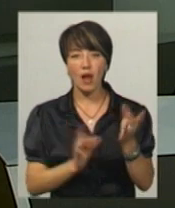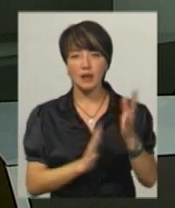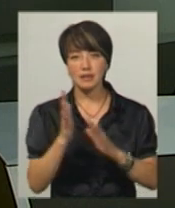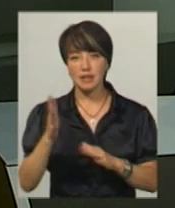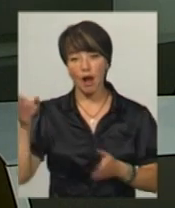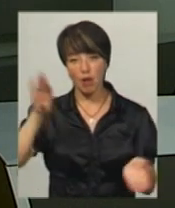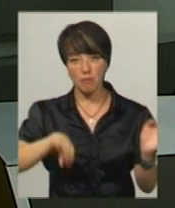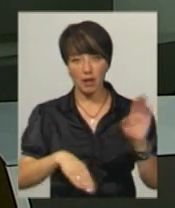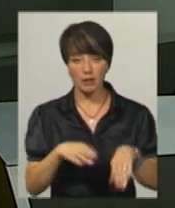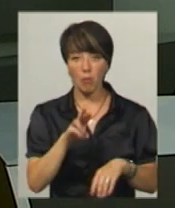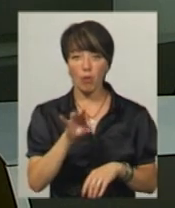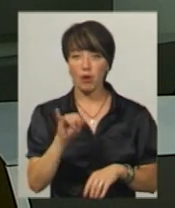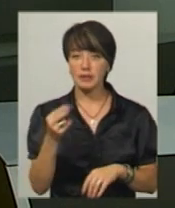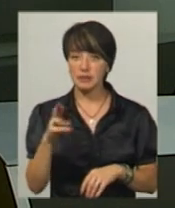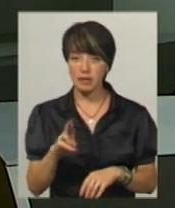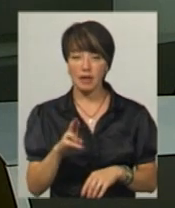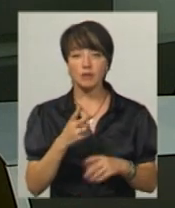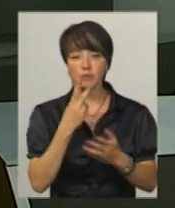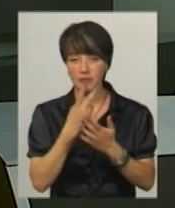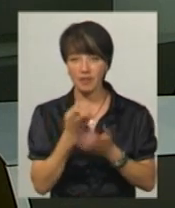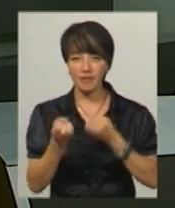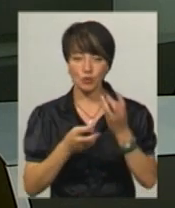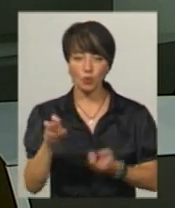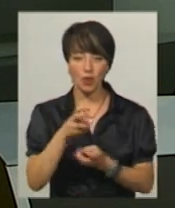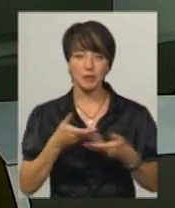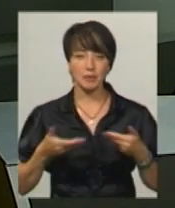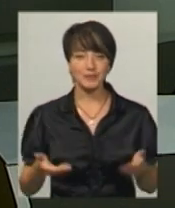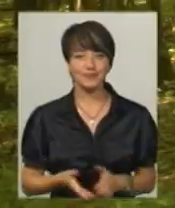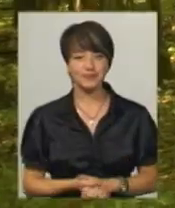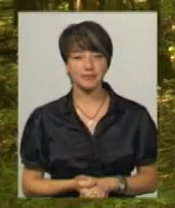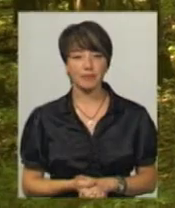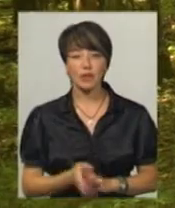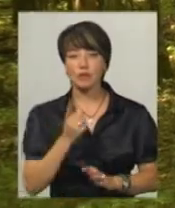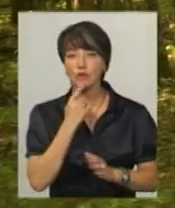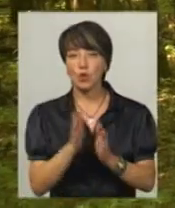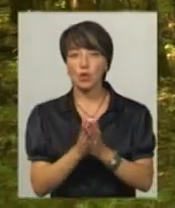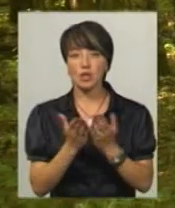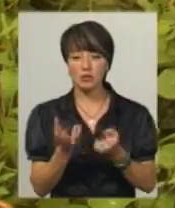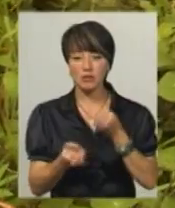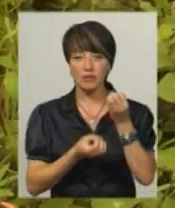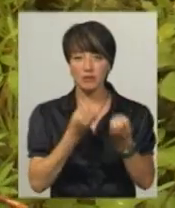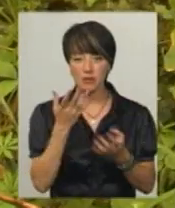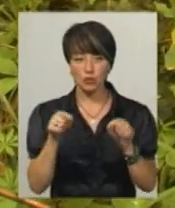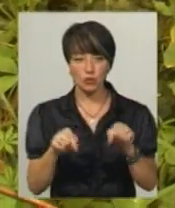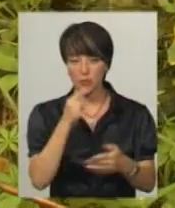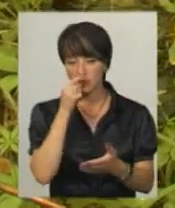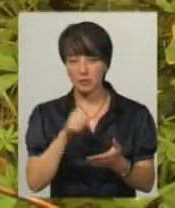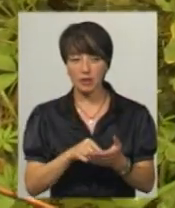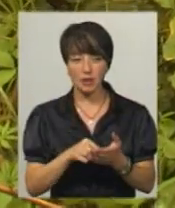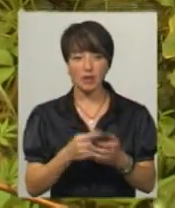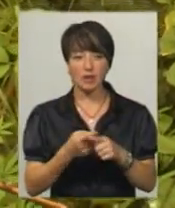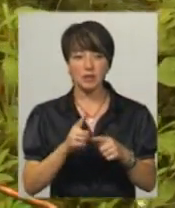Карпатського регіону. Рідкісну квітку їздили шукати й ми. На червонокнижну орхідею, яка саме цвіте, ми натрапили в